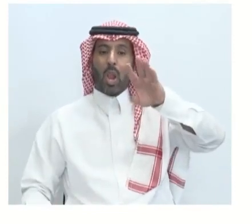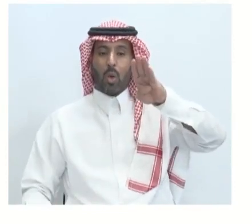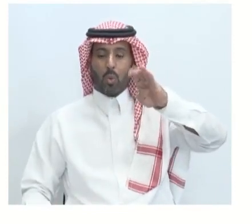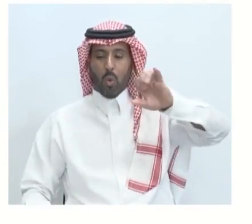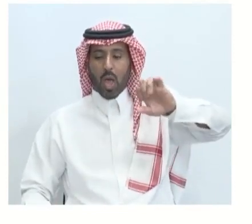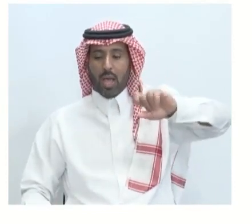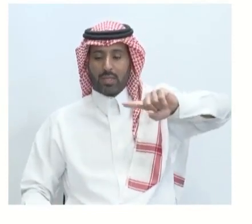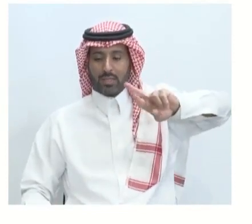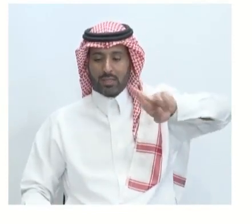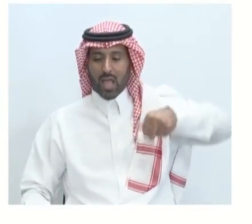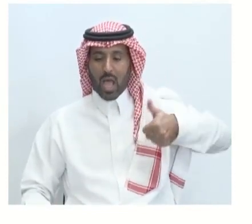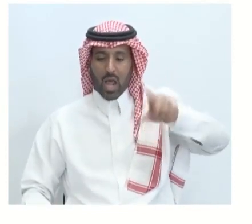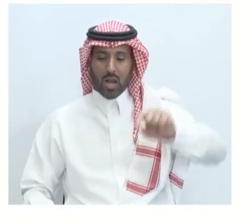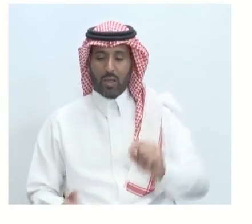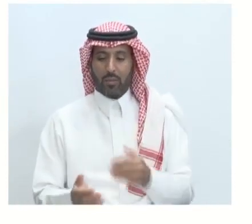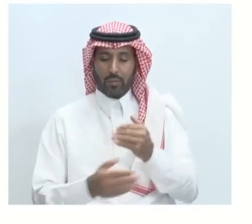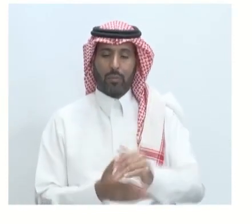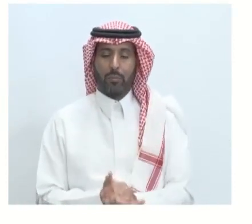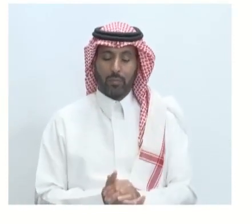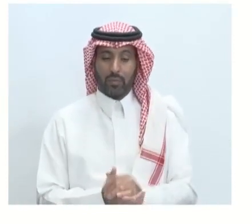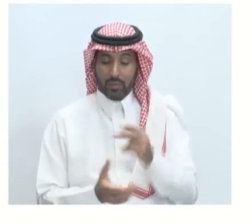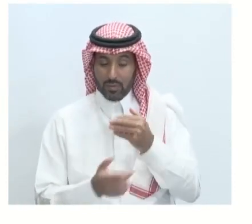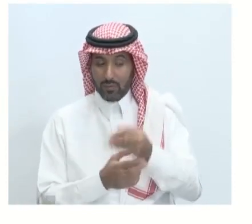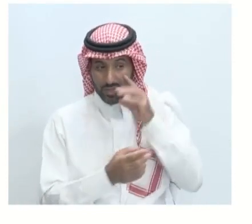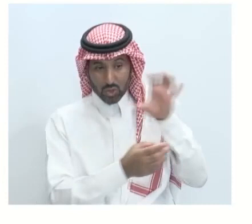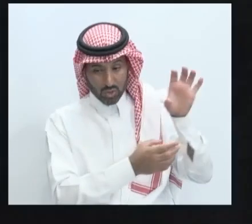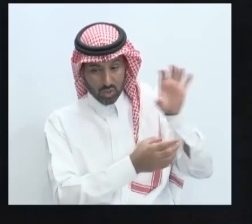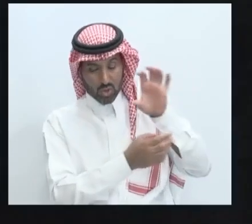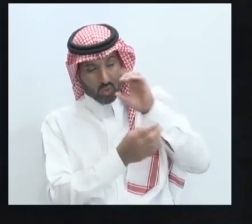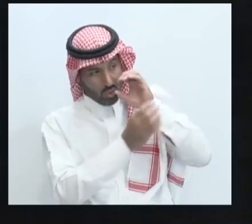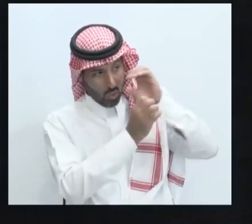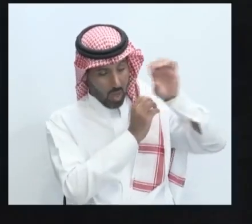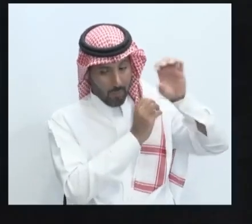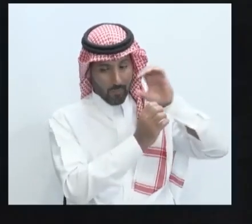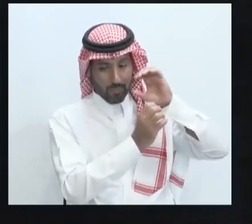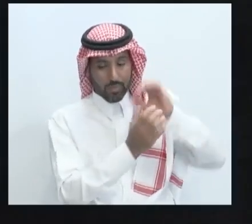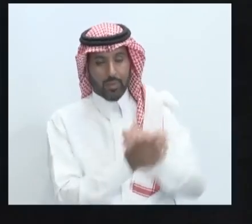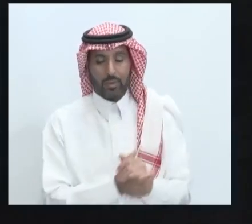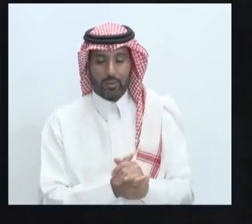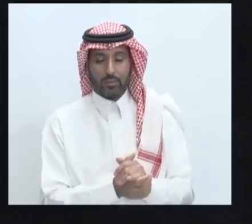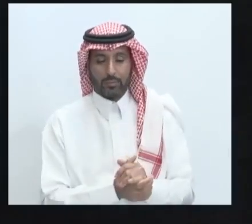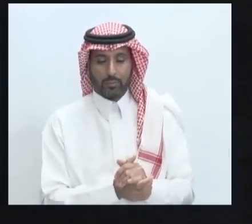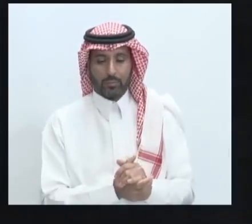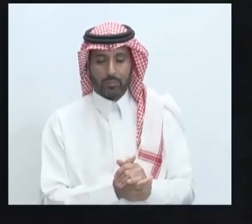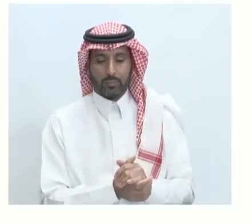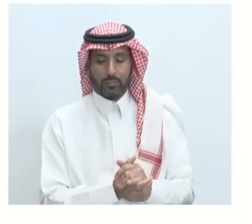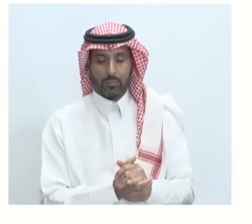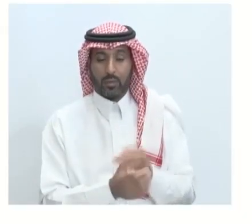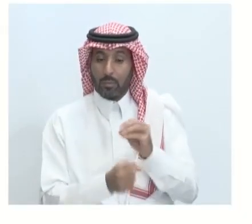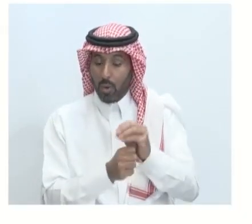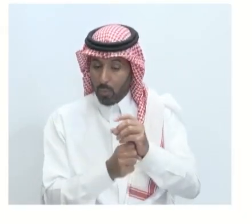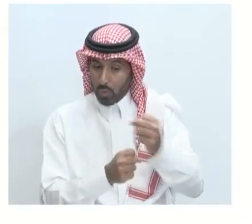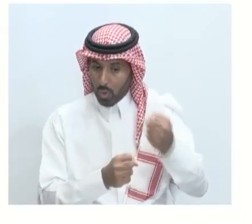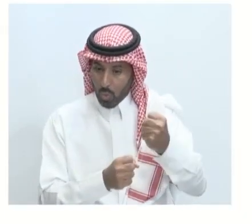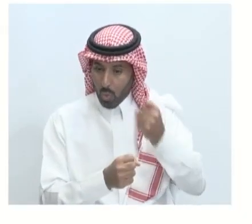الكوازار ايضا لازلنا في التلسكوبات الراديويه عزيزي الطالب عزيزتي الطالبه ومن المعلوم ان